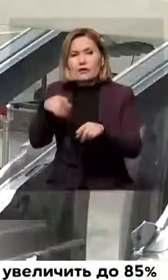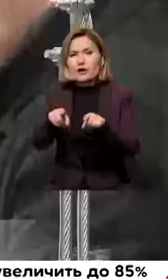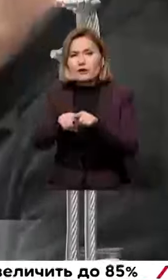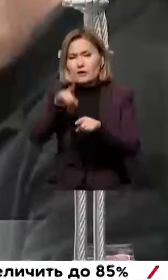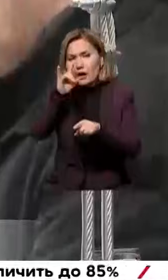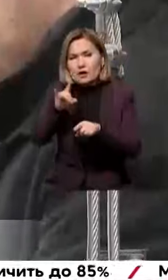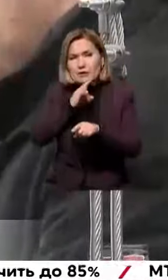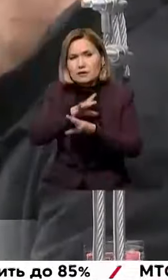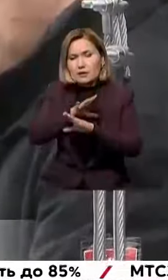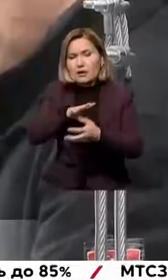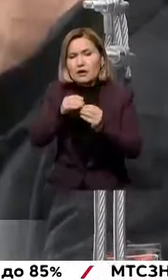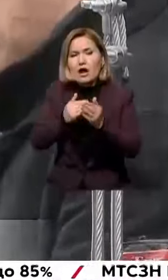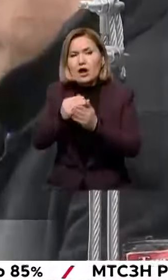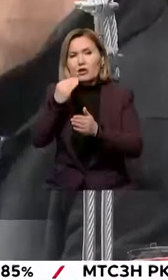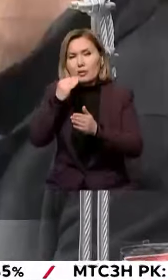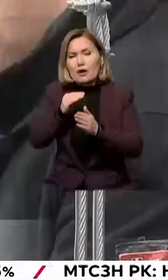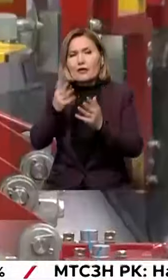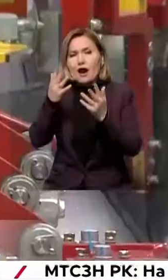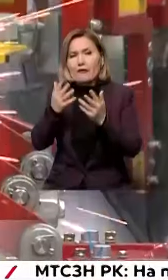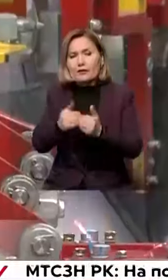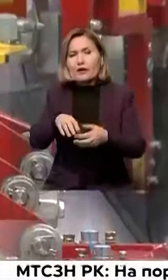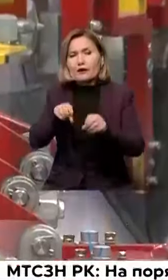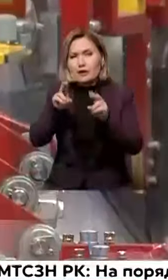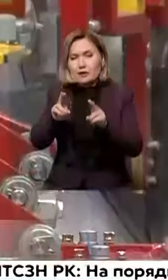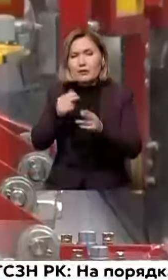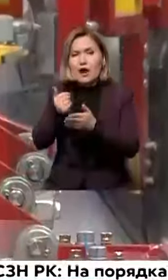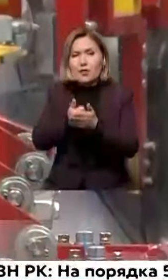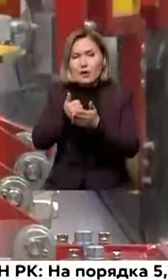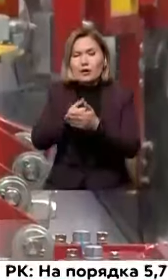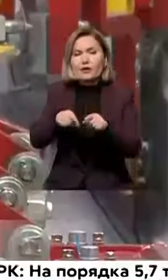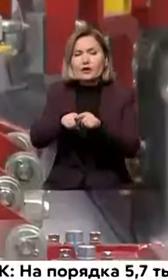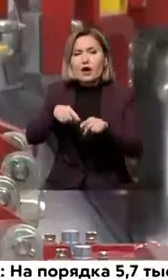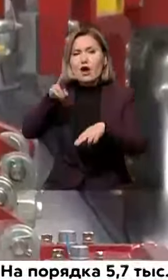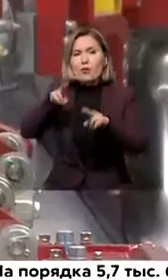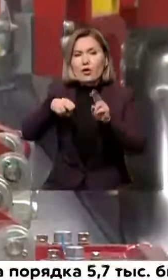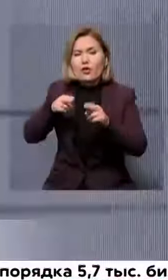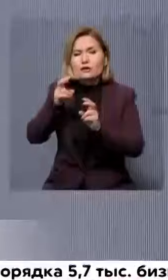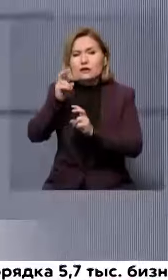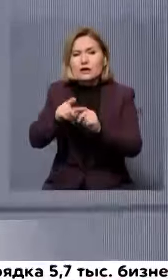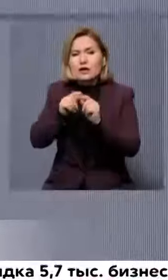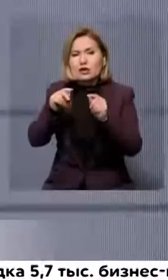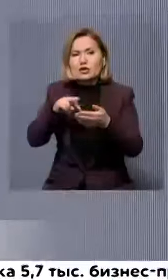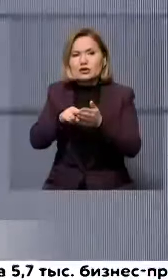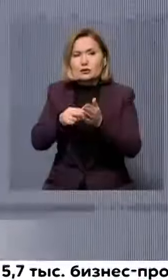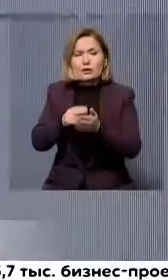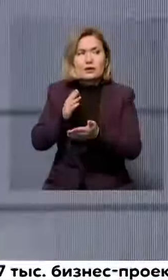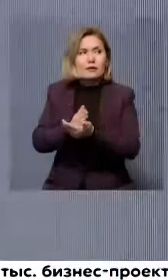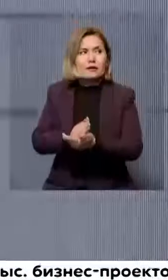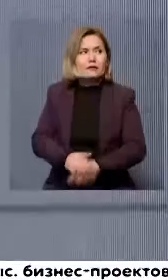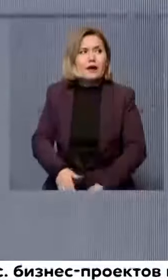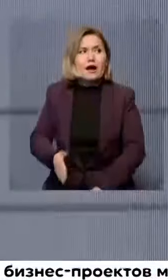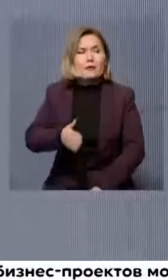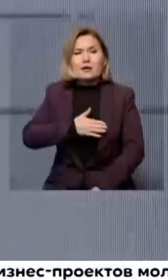болмаған. Сондай-ақ жоғары деңгейде автоматтандырылған пластик бөлшектердің бояу цехын ашу жоспарда бар.